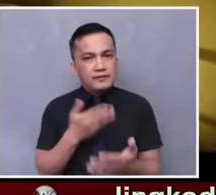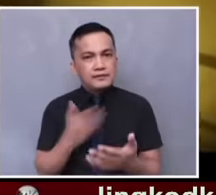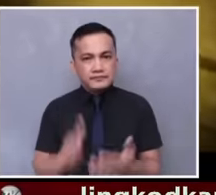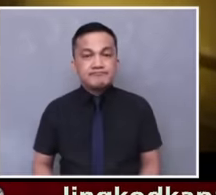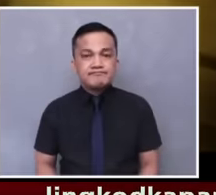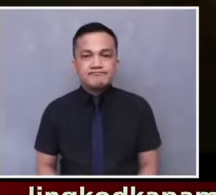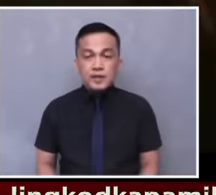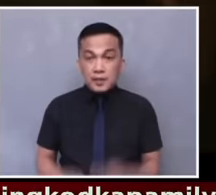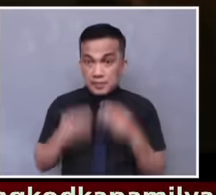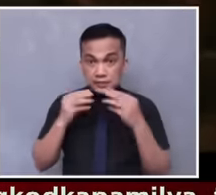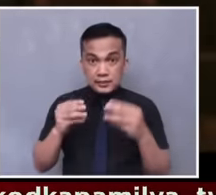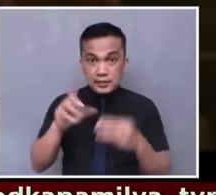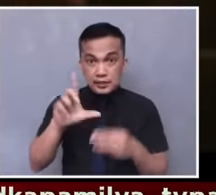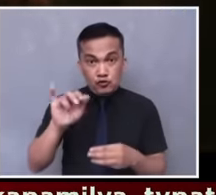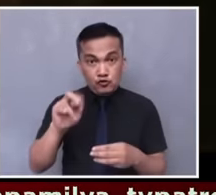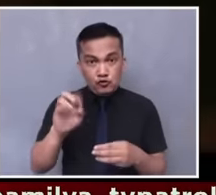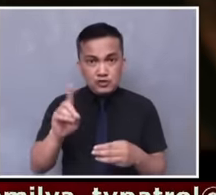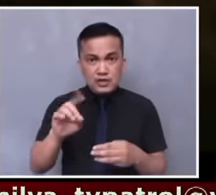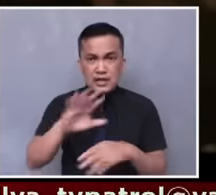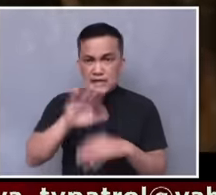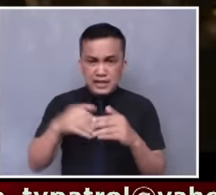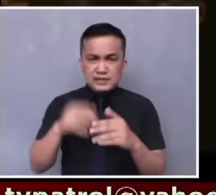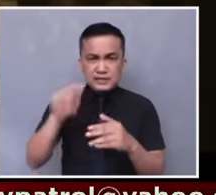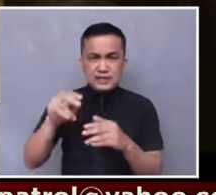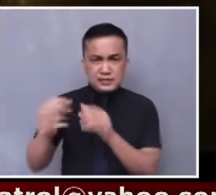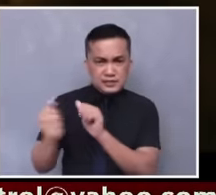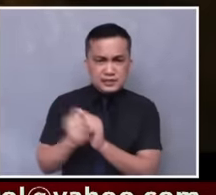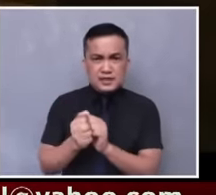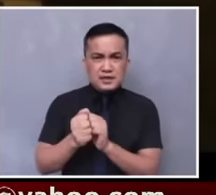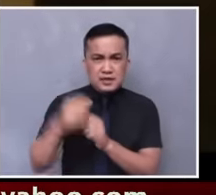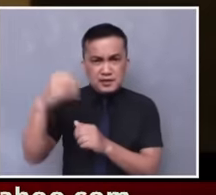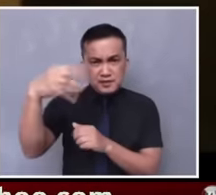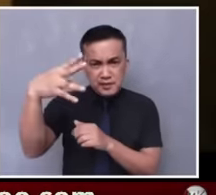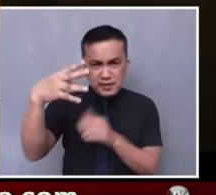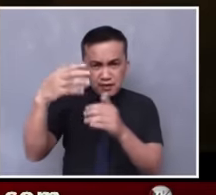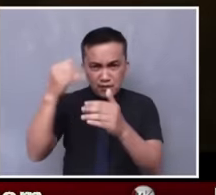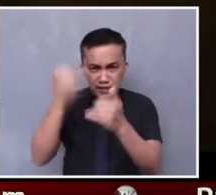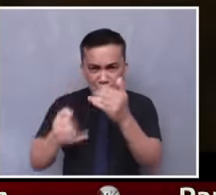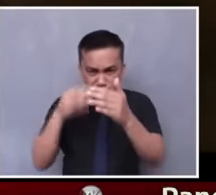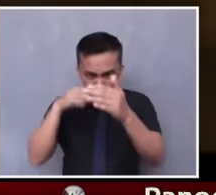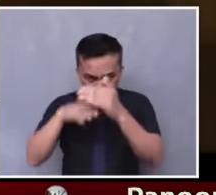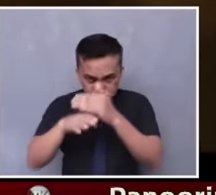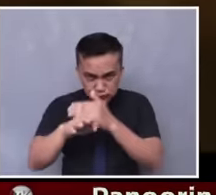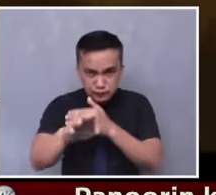at lahat kailangan ng karamay at may ilaw din sa dulo ng kadiliman.